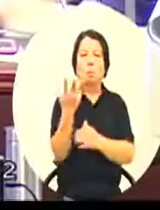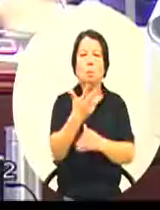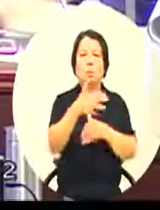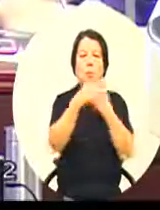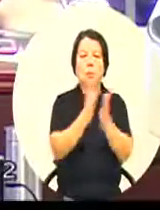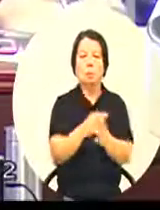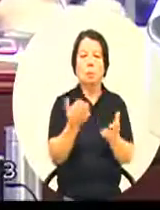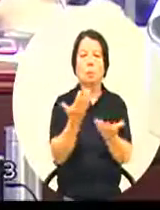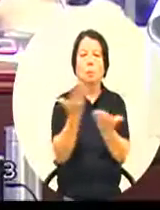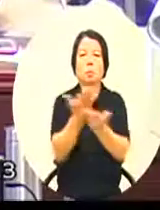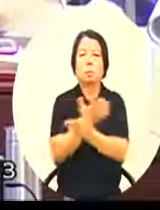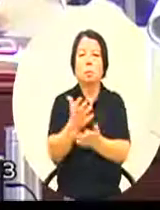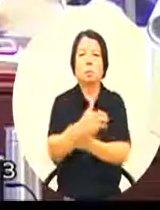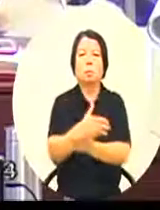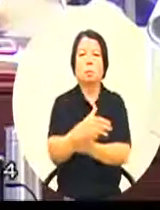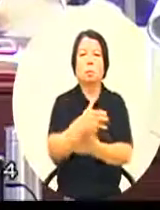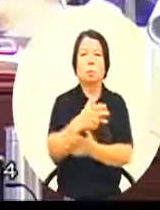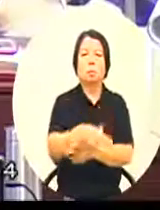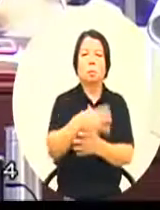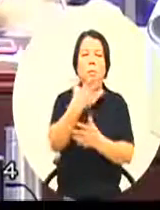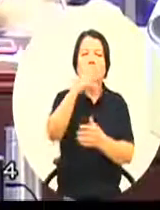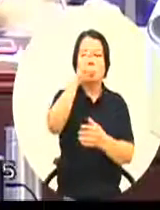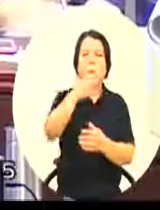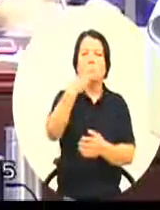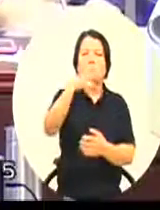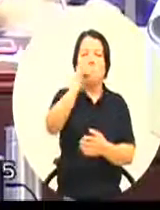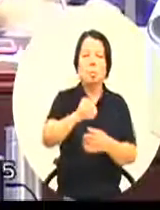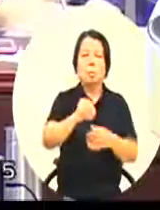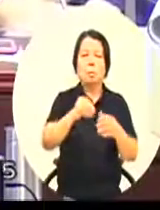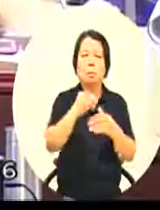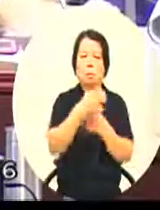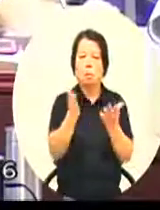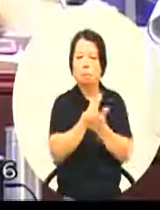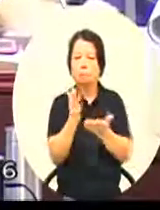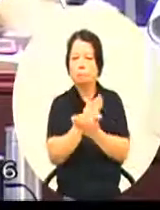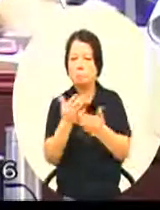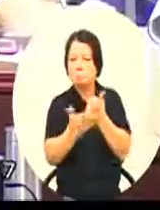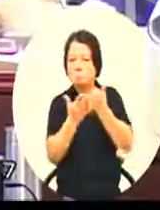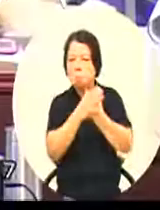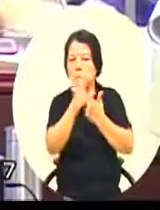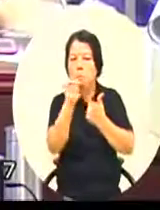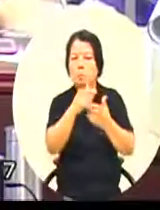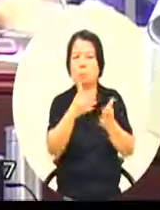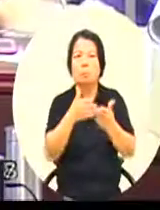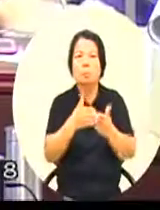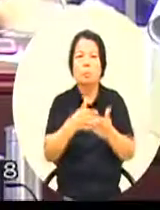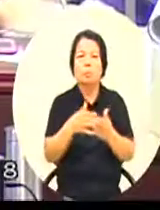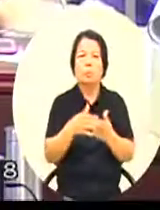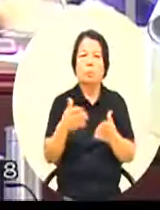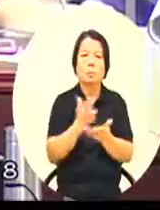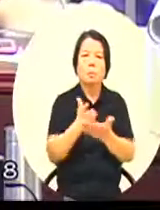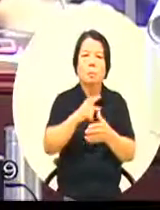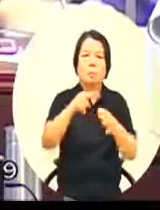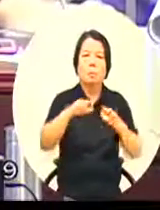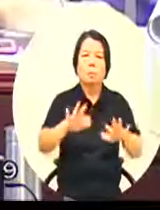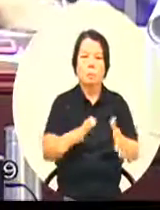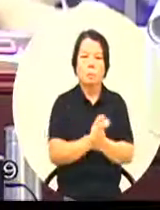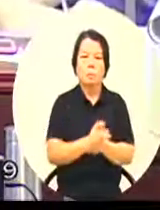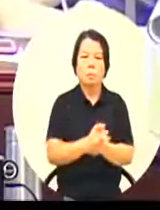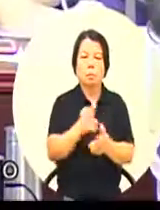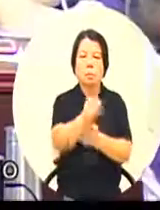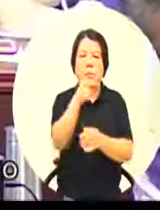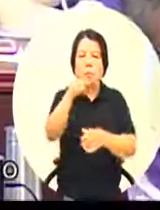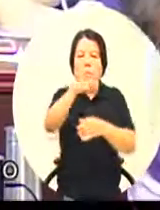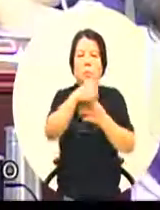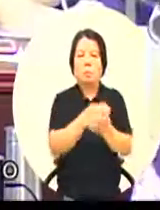20,000支的 LED 灯，这个我们要去做一个效益的评估。那明基友达他是捐了11所偏乡的小学